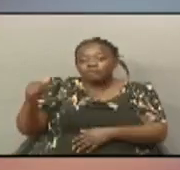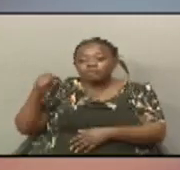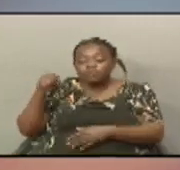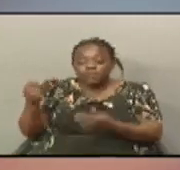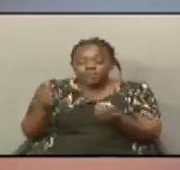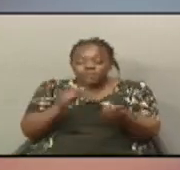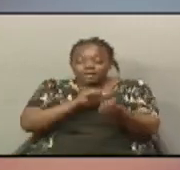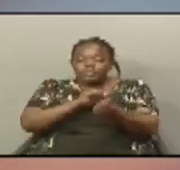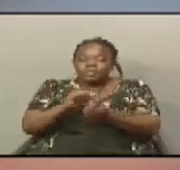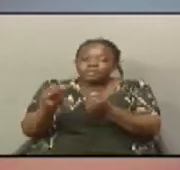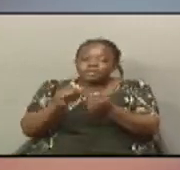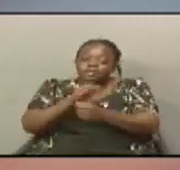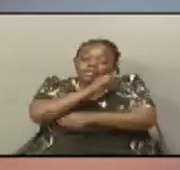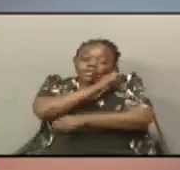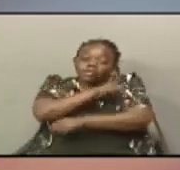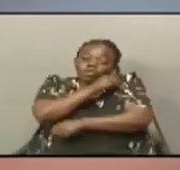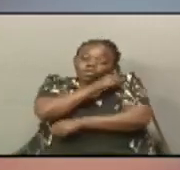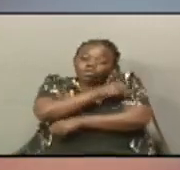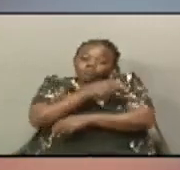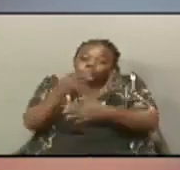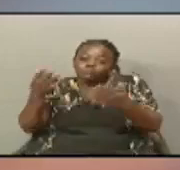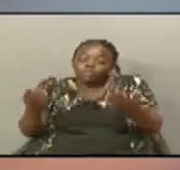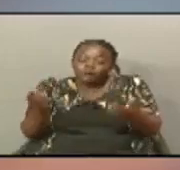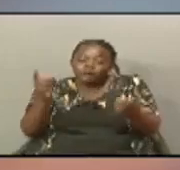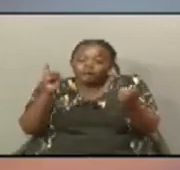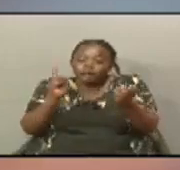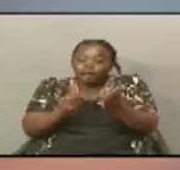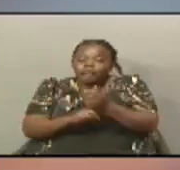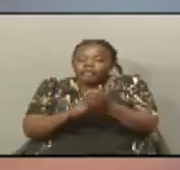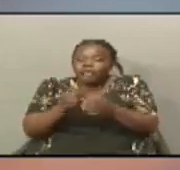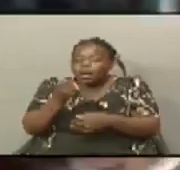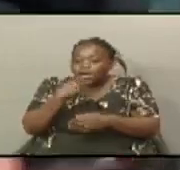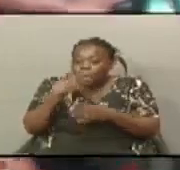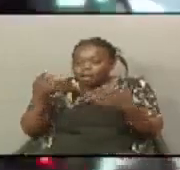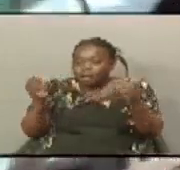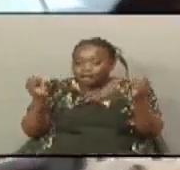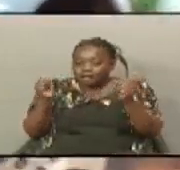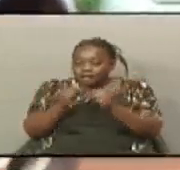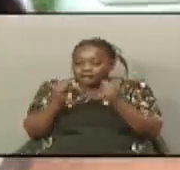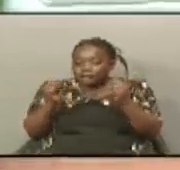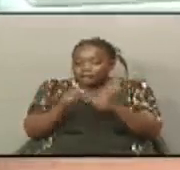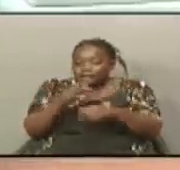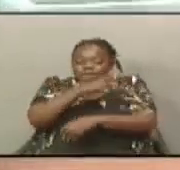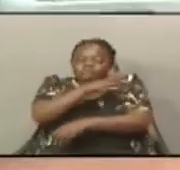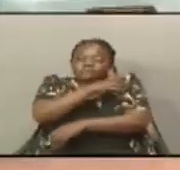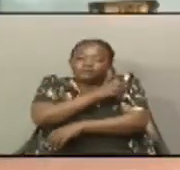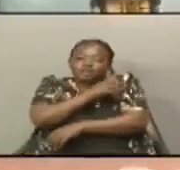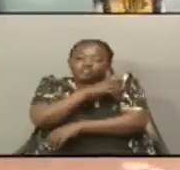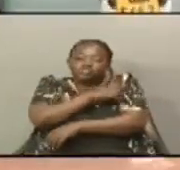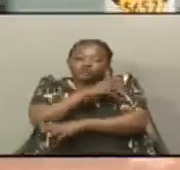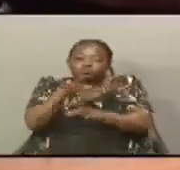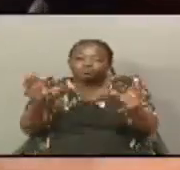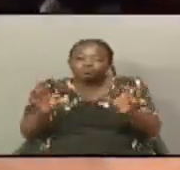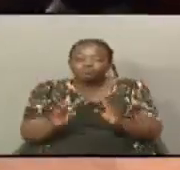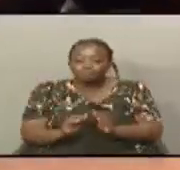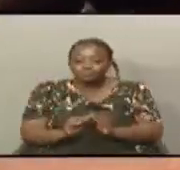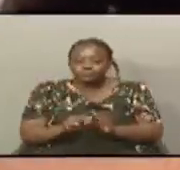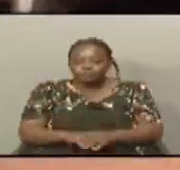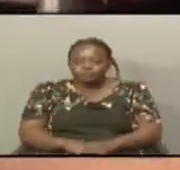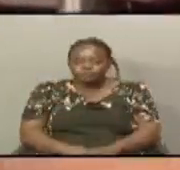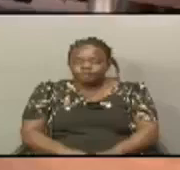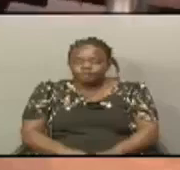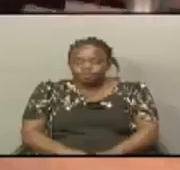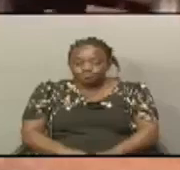e Nakasero gye yajjanjabibwa endwadde okuli ekibumba ne puleesa. Shamshad Narujja ne Judith Narugwe bakusakidde